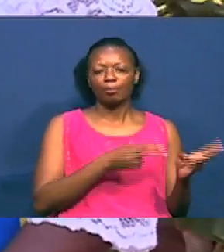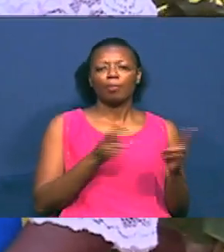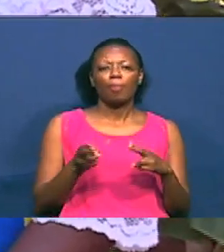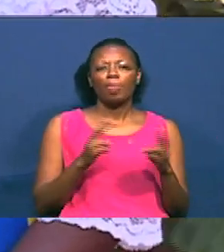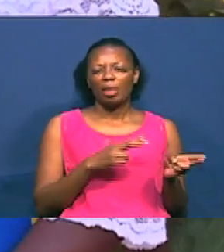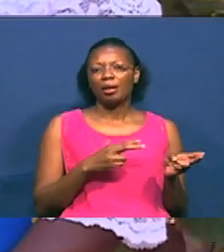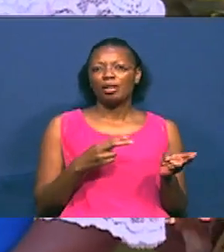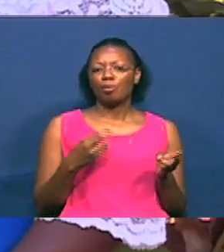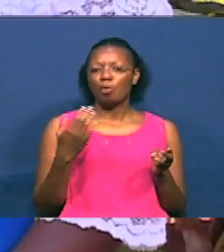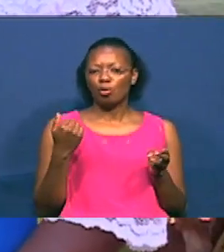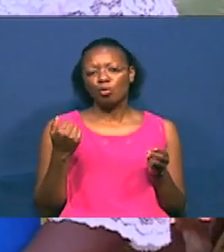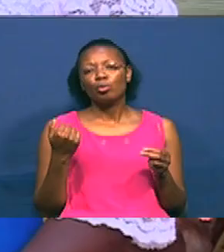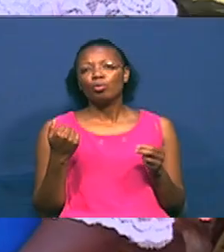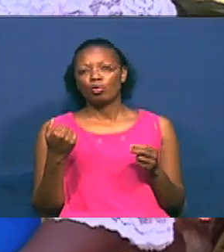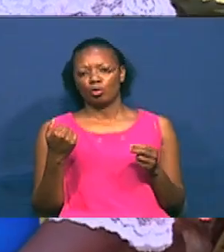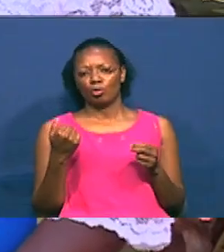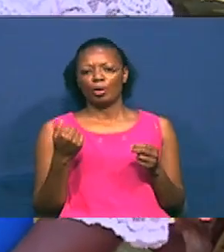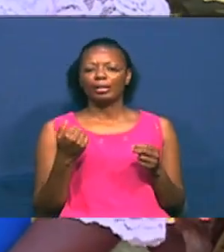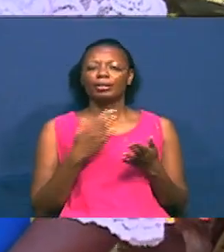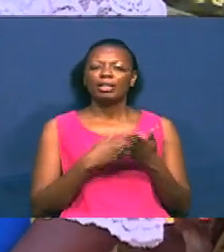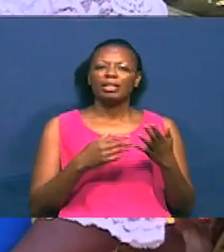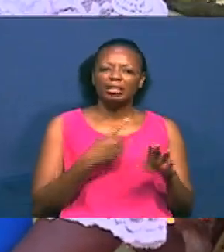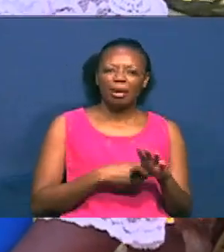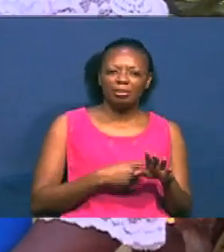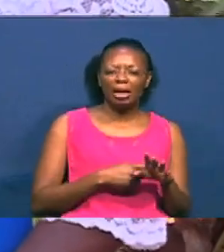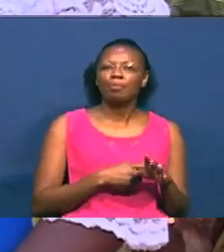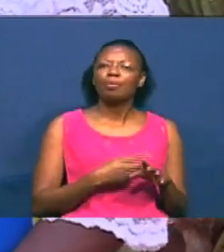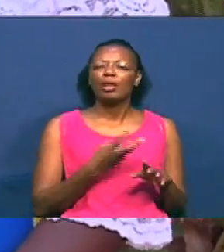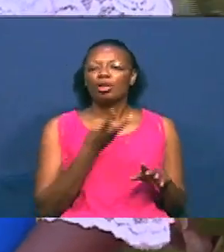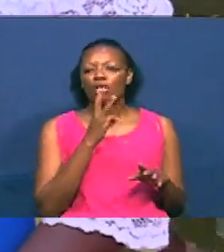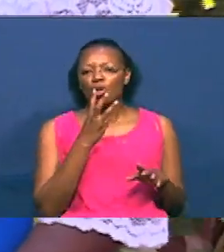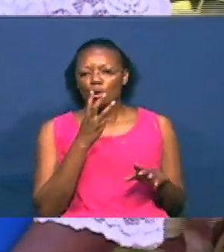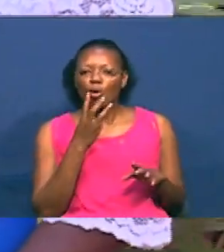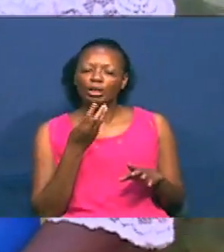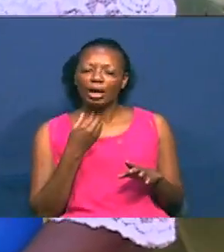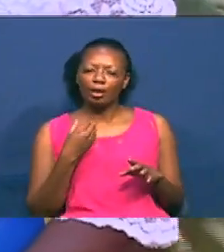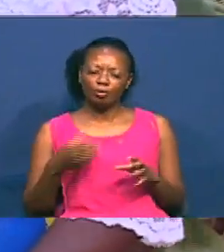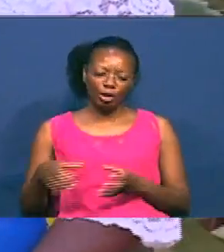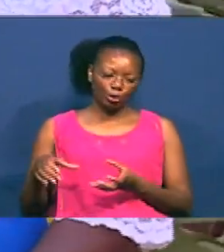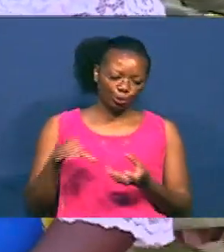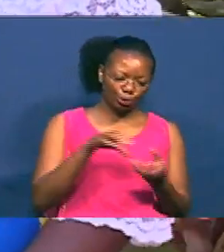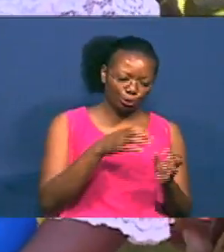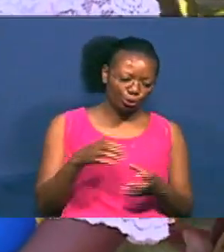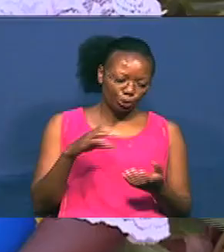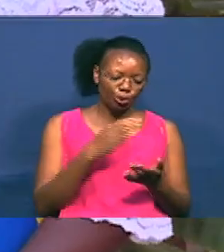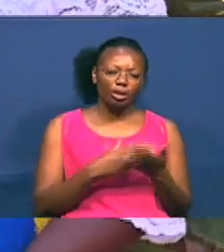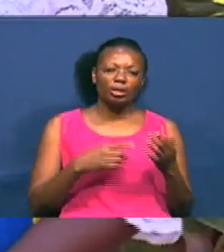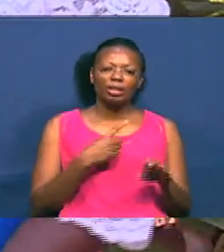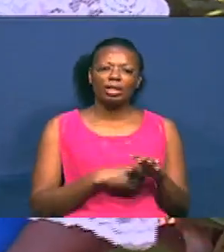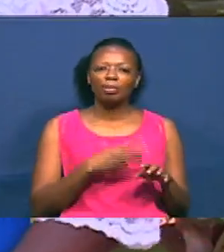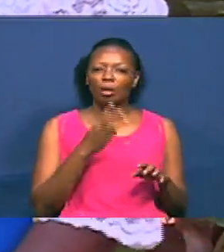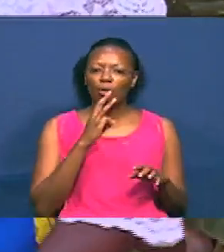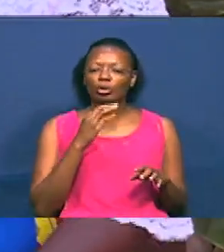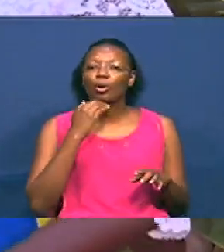madawa, changamoto ziko kwa sababu kuna wakati maji atakuwa anatoka ninyunyizie. Na